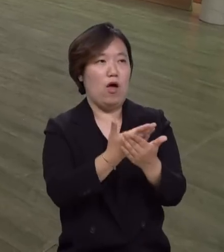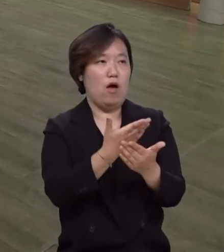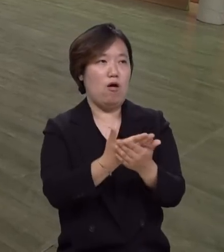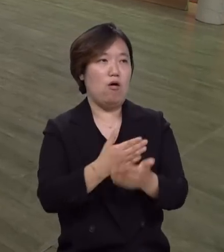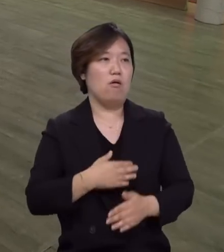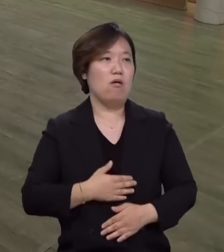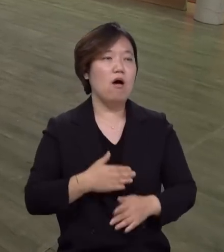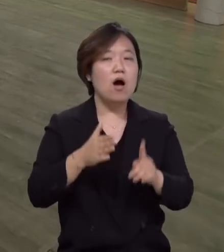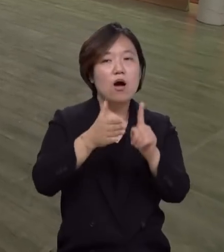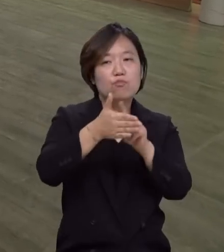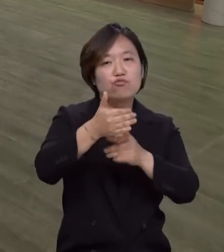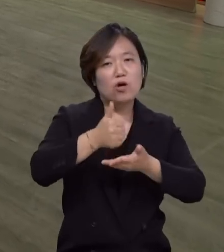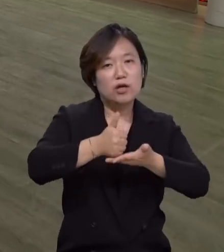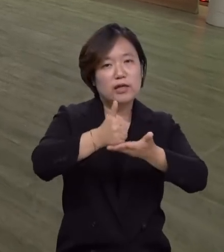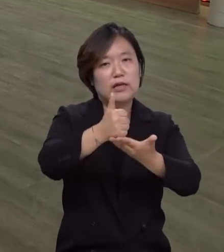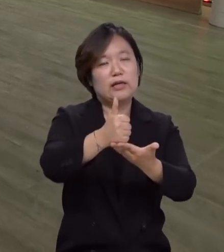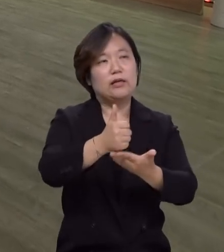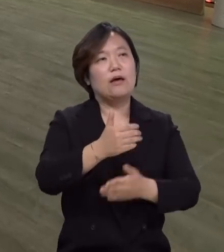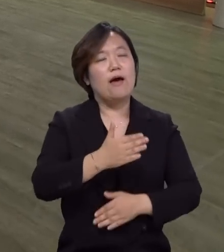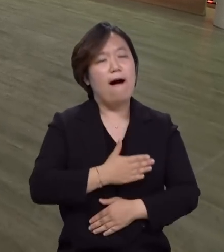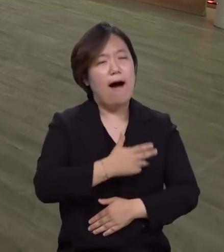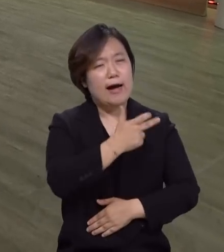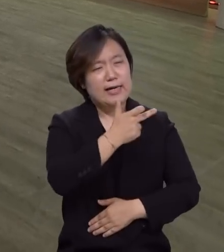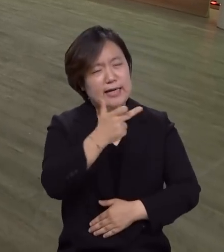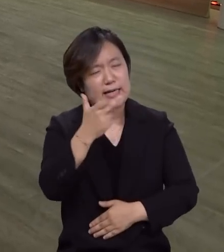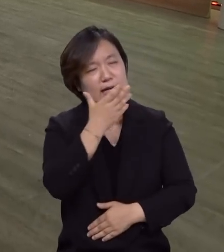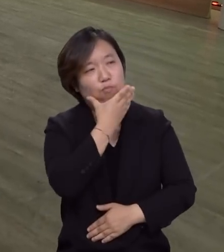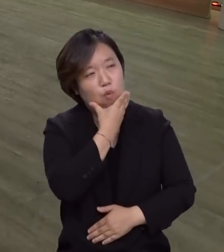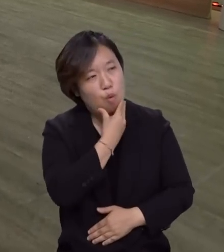저희가 큰 복을